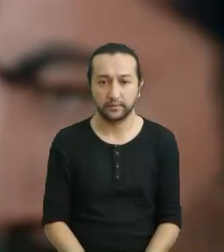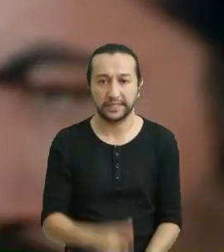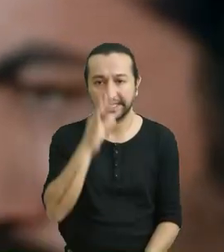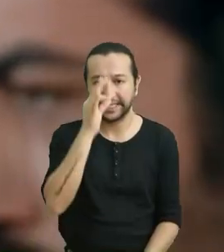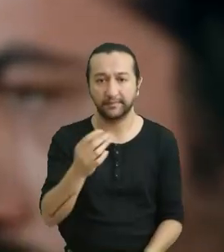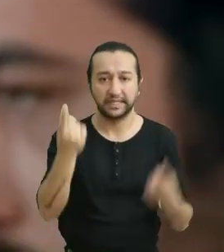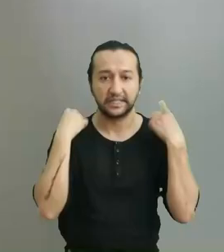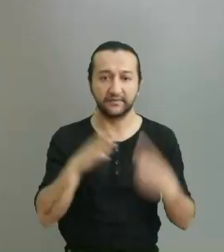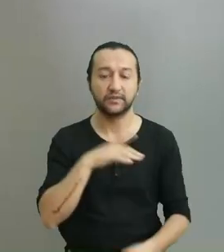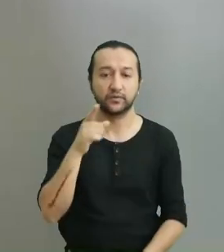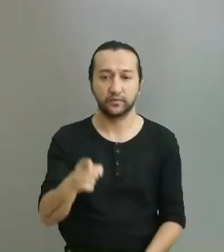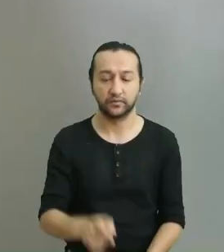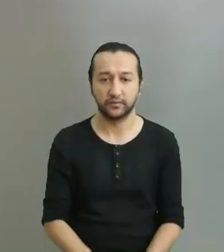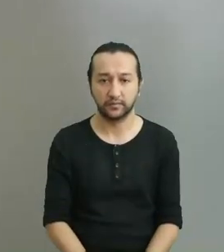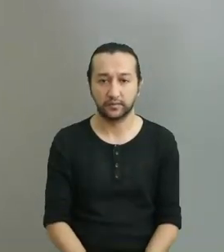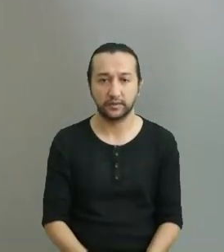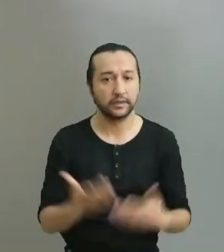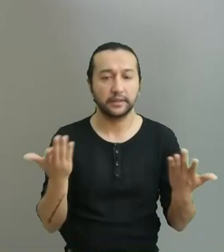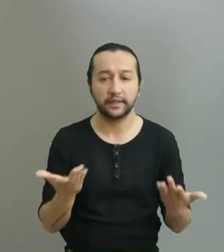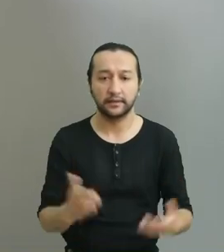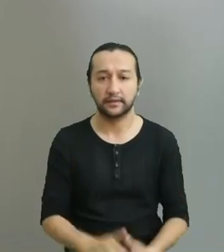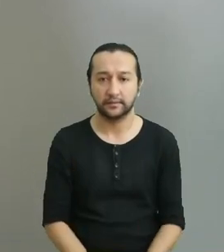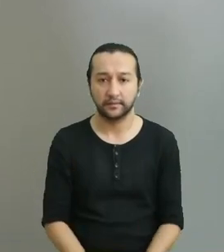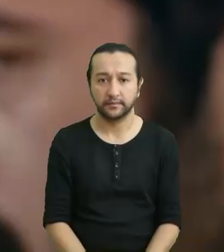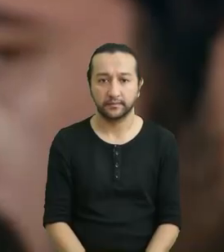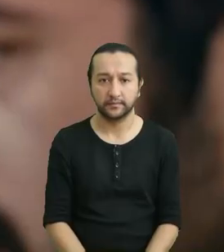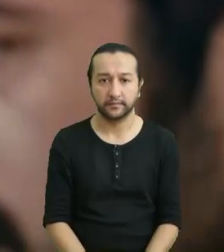Kimin yetkisi varsa o. Yani.